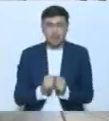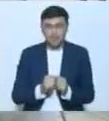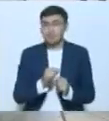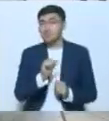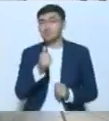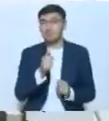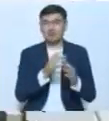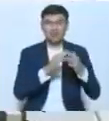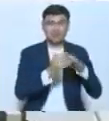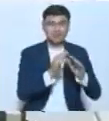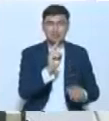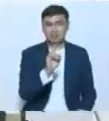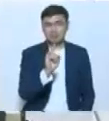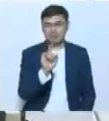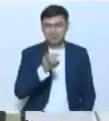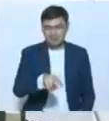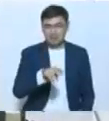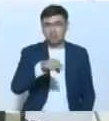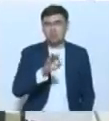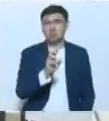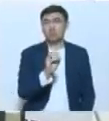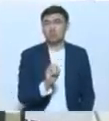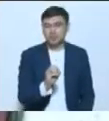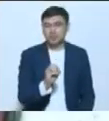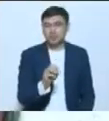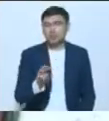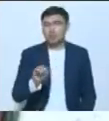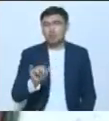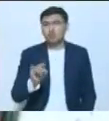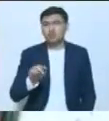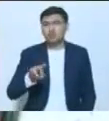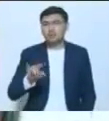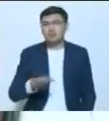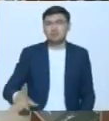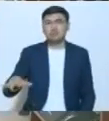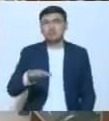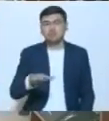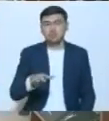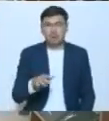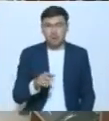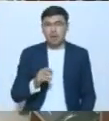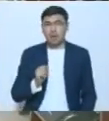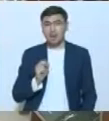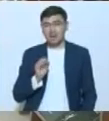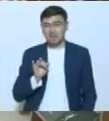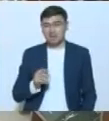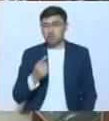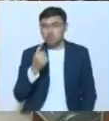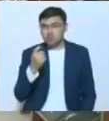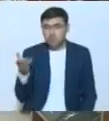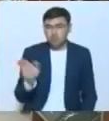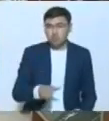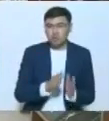ауылдық кітапханасы қабылдады. Мұнайлыдағы кітап қорына мемлекет башысы атынан 100 кітаптан 4 топтама сыйға